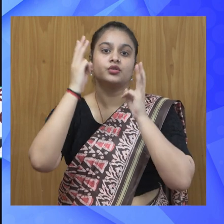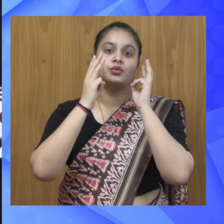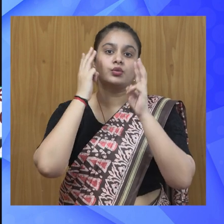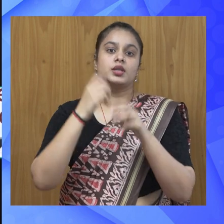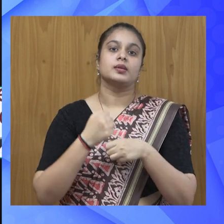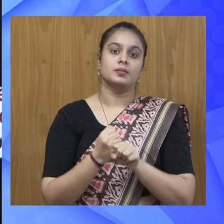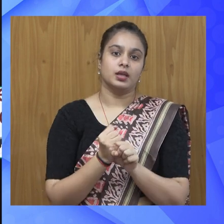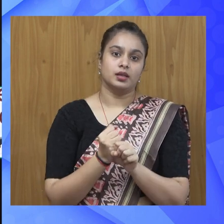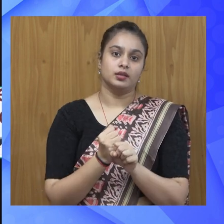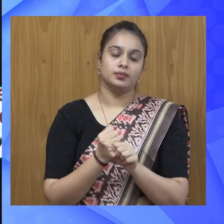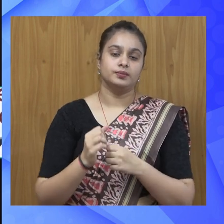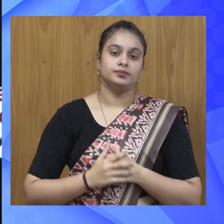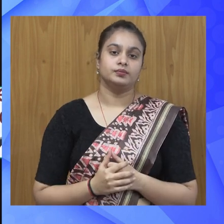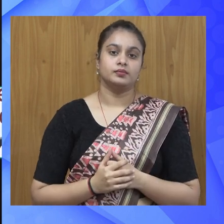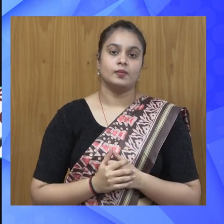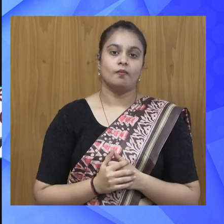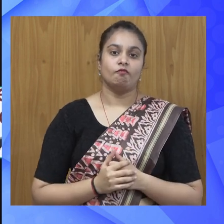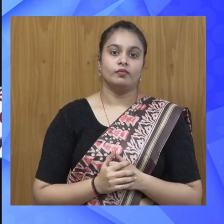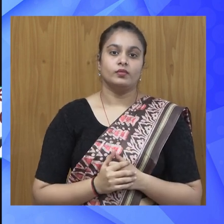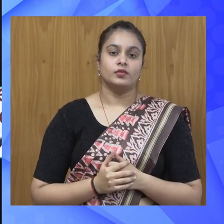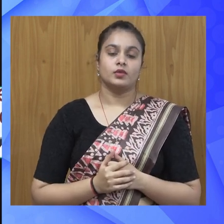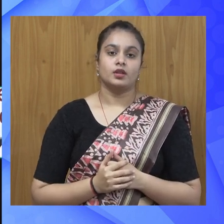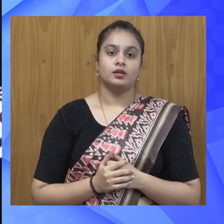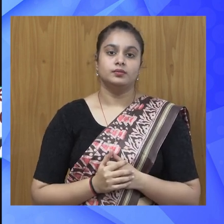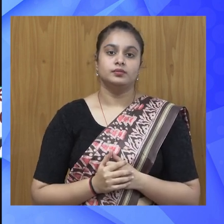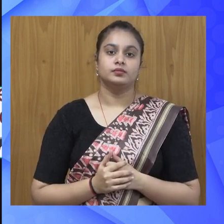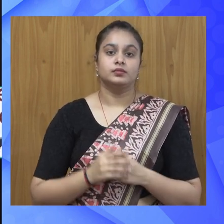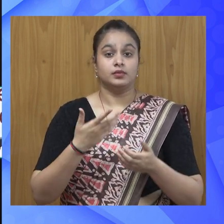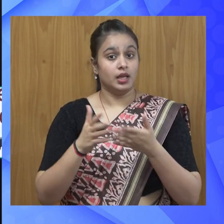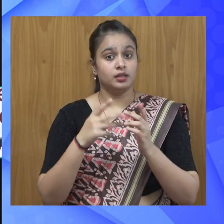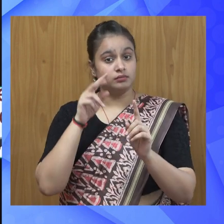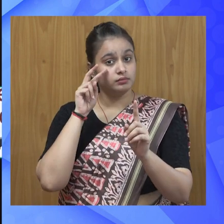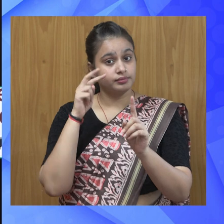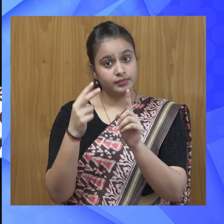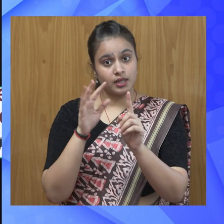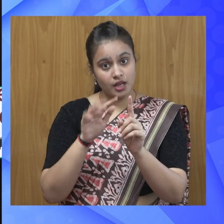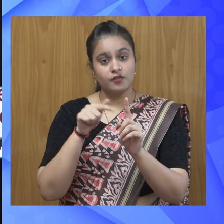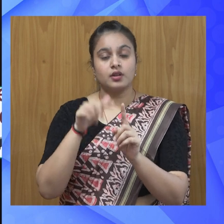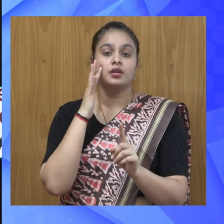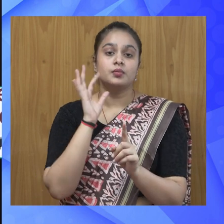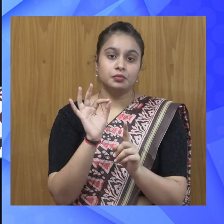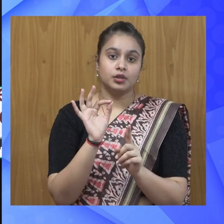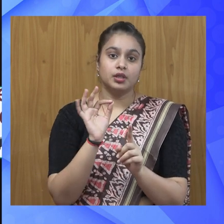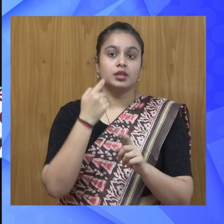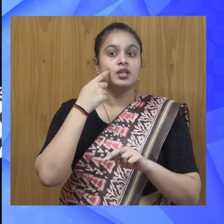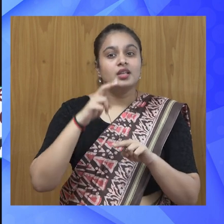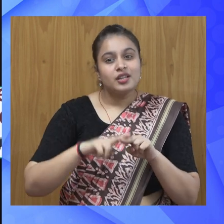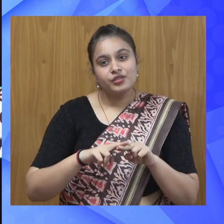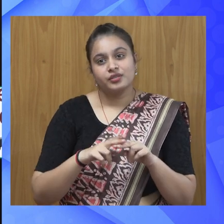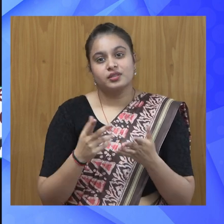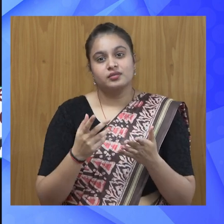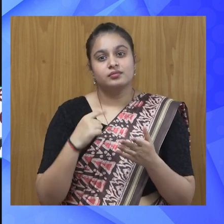का देता है, वही स्ट्रेस का अनुभव हमें करता है। तो परसेप्शन जो है वो बहुत इम्पोर्टेंट है। और अगर हम ये